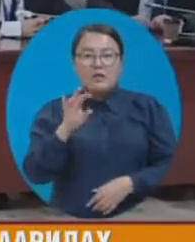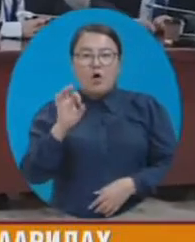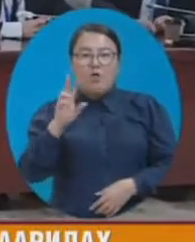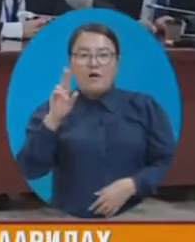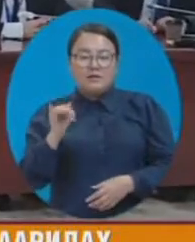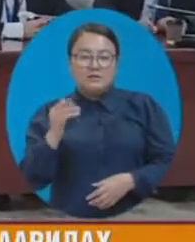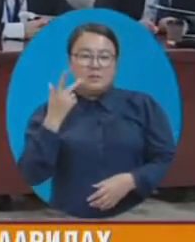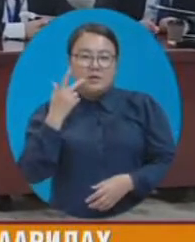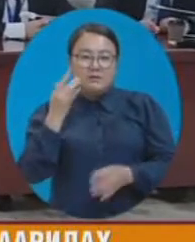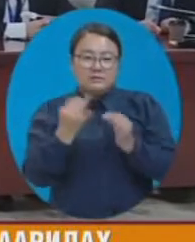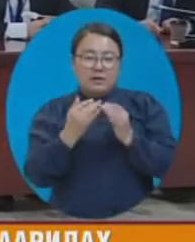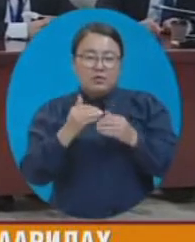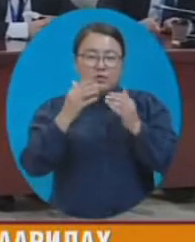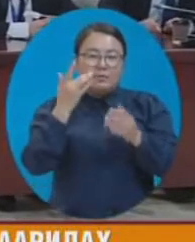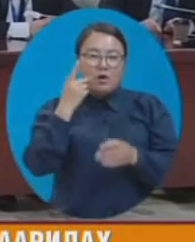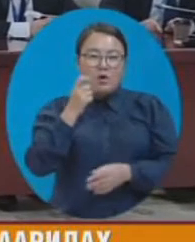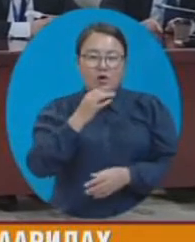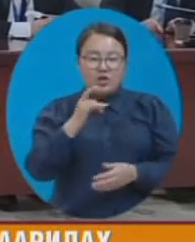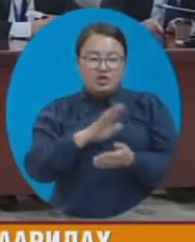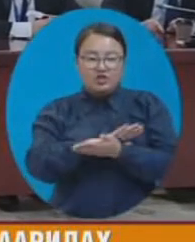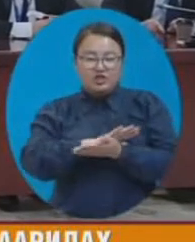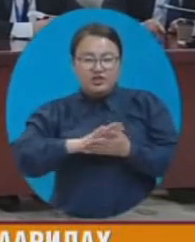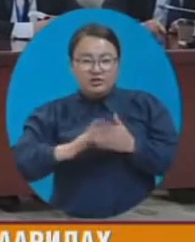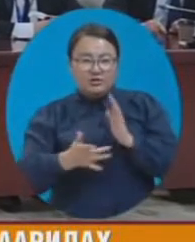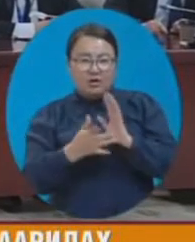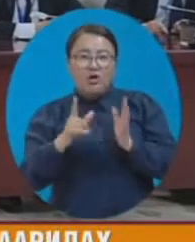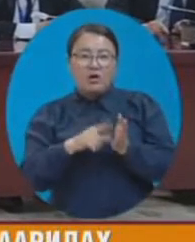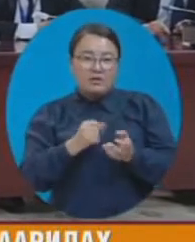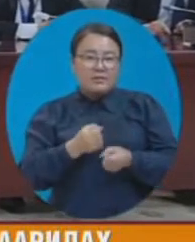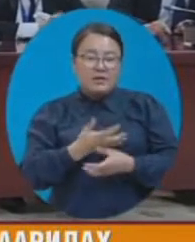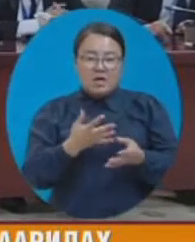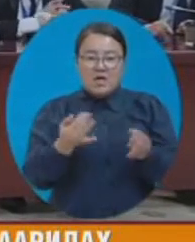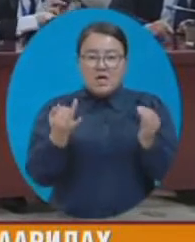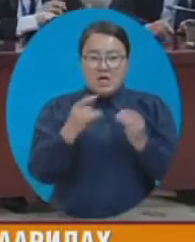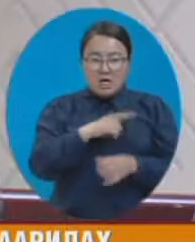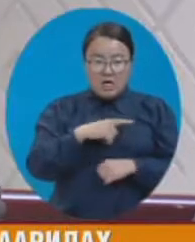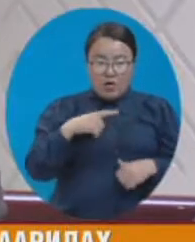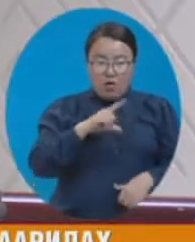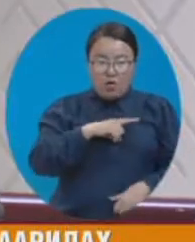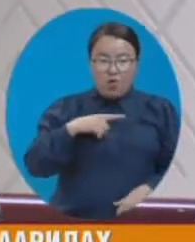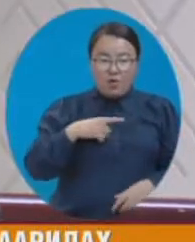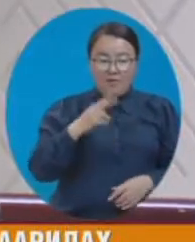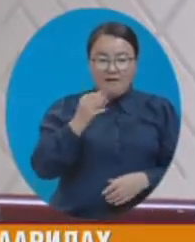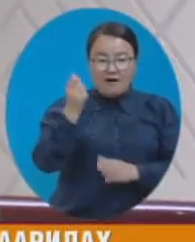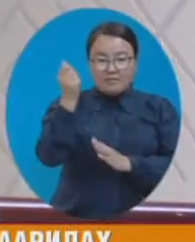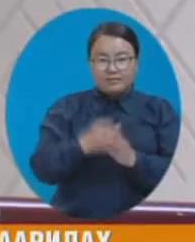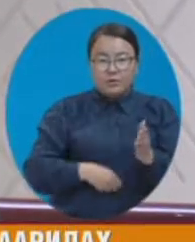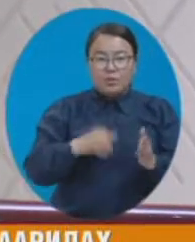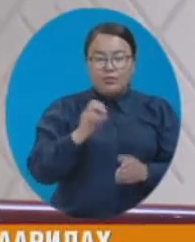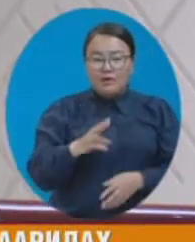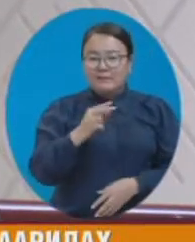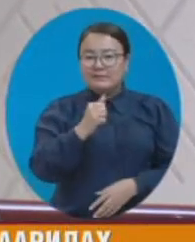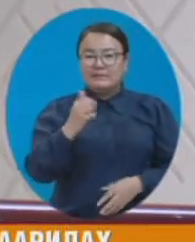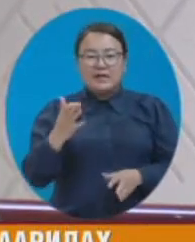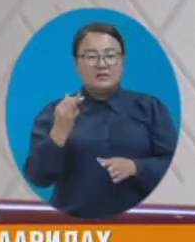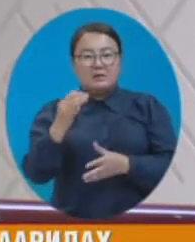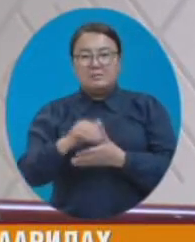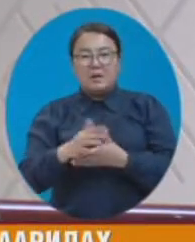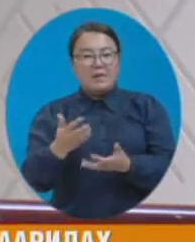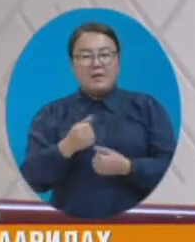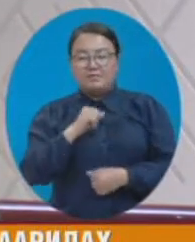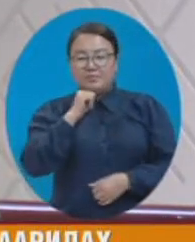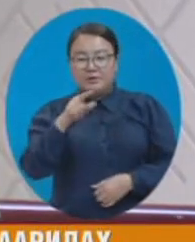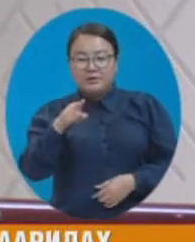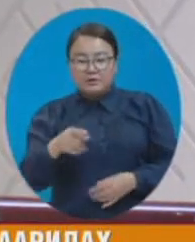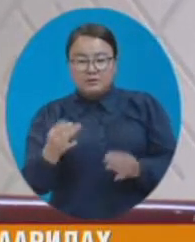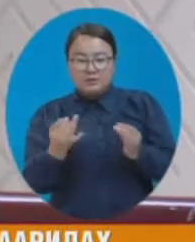хороо шин технологиг судлах шаардлагатай гэж үздсэн байна. Өөрөөр хэлбэл иргэн картаар төлбөрөө хийсэн тохиолдолд цаасаар e-баримт авах бус